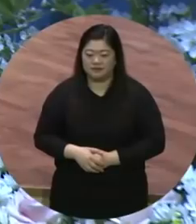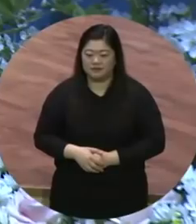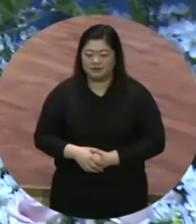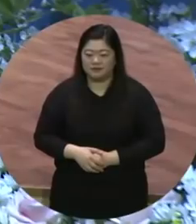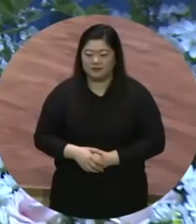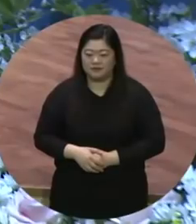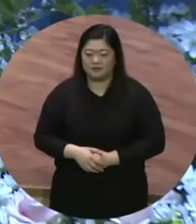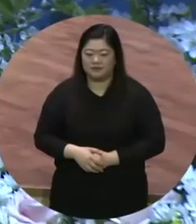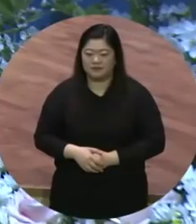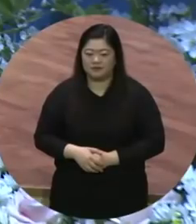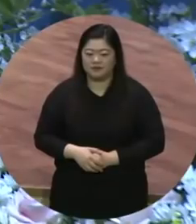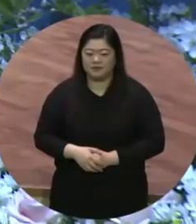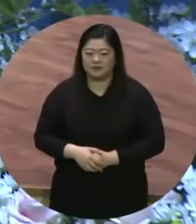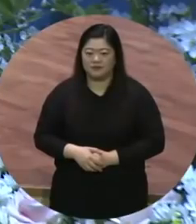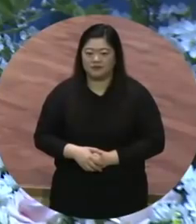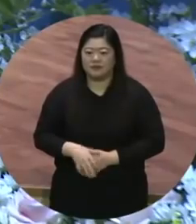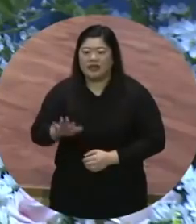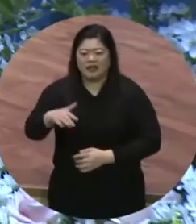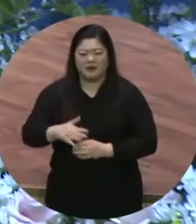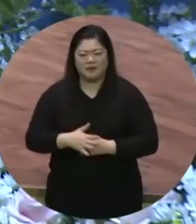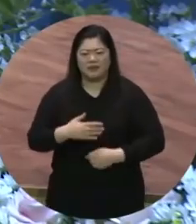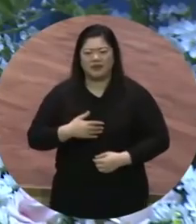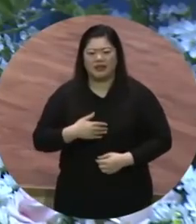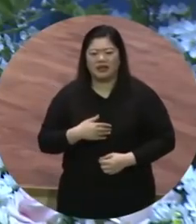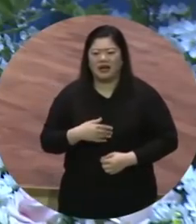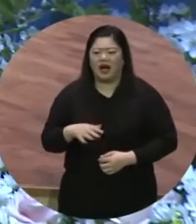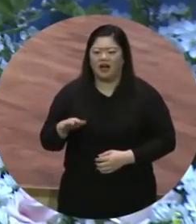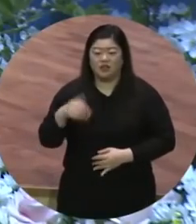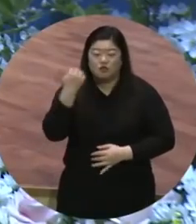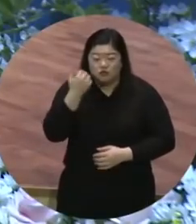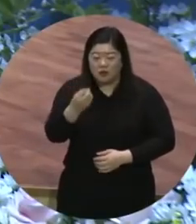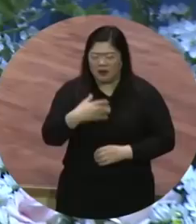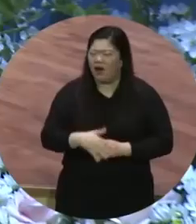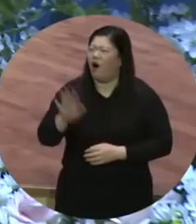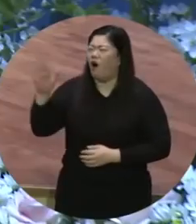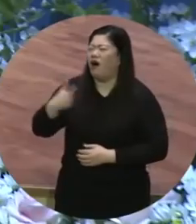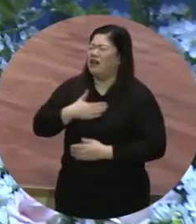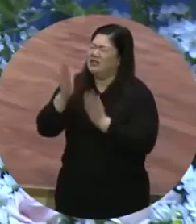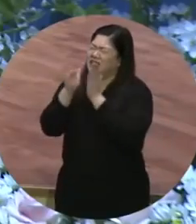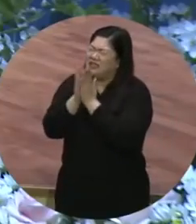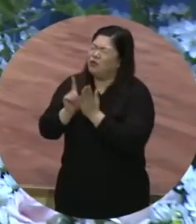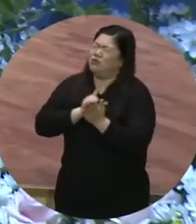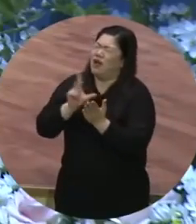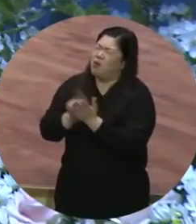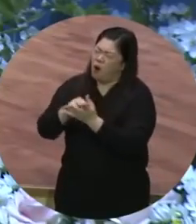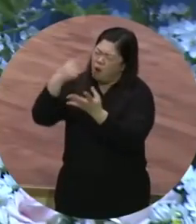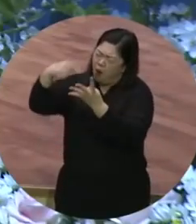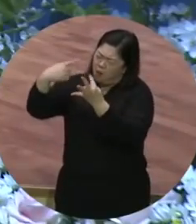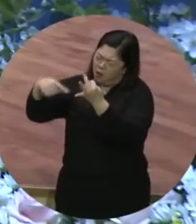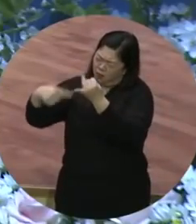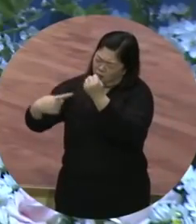나는 너무 기도 제목이 많아. 그거 엉터리. 뭔 기도 제목이 그래 많아요?